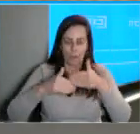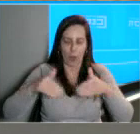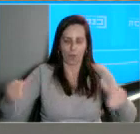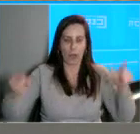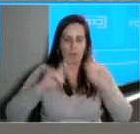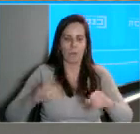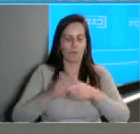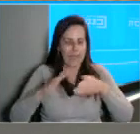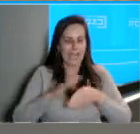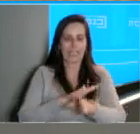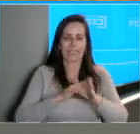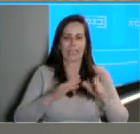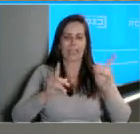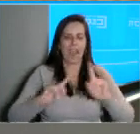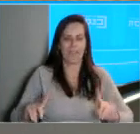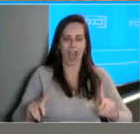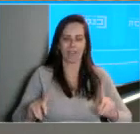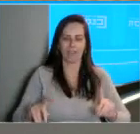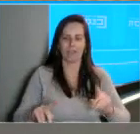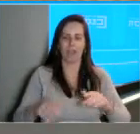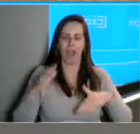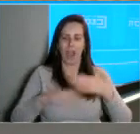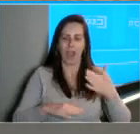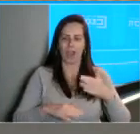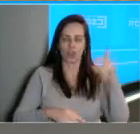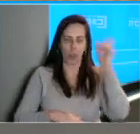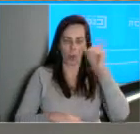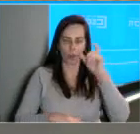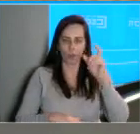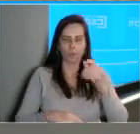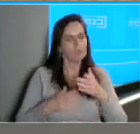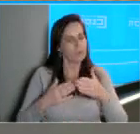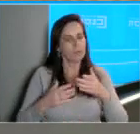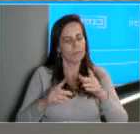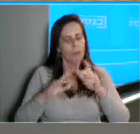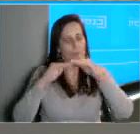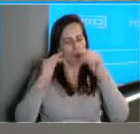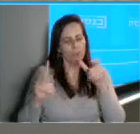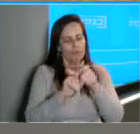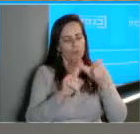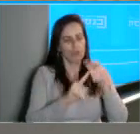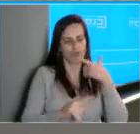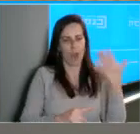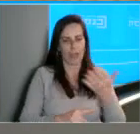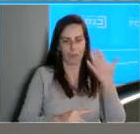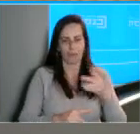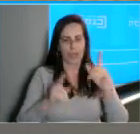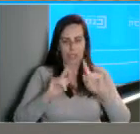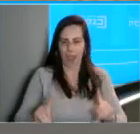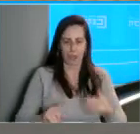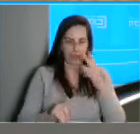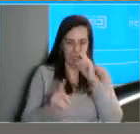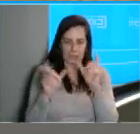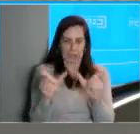הגבול על מנת להיכנס לשטחה של יוון, לאחר שאנקרה הקלה על המגבלות שהטילה עליהם במשך שנים. יוון,